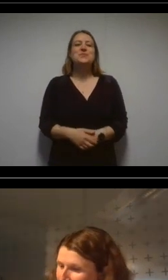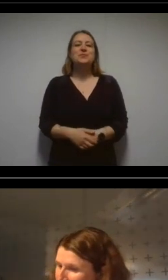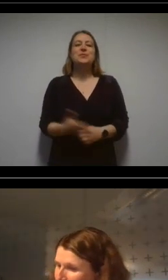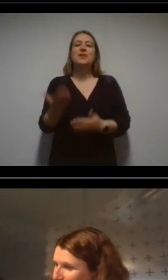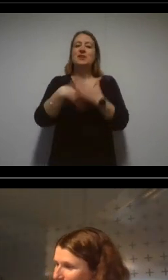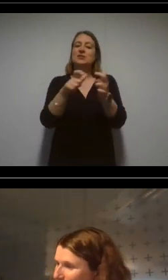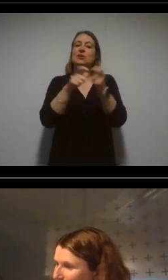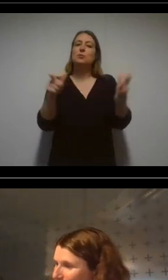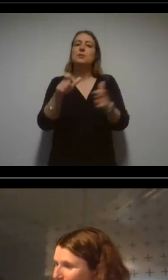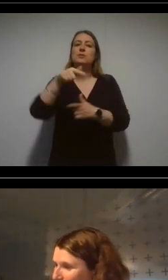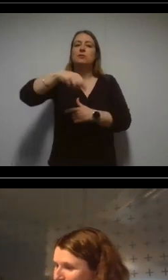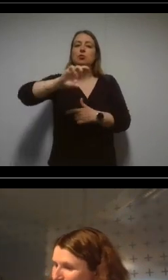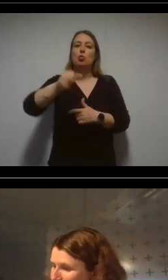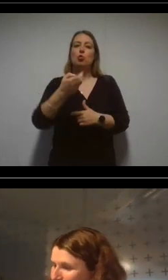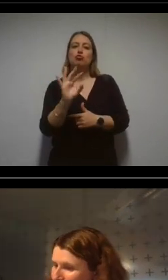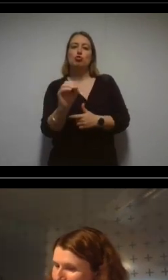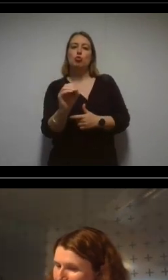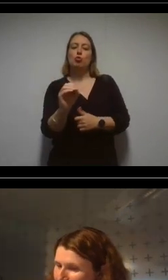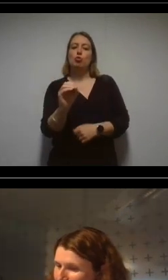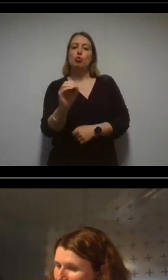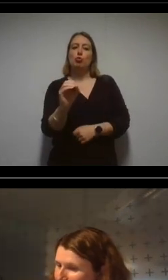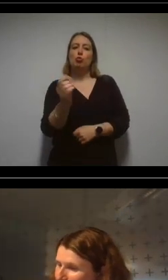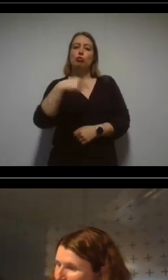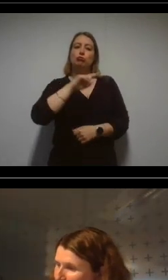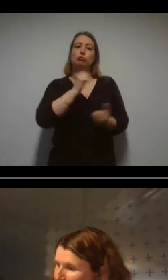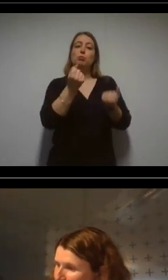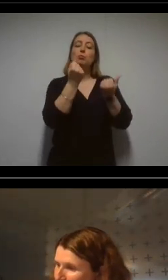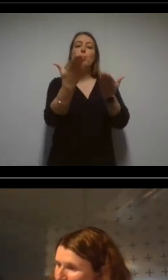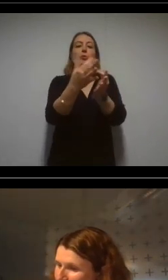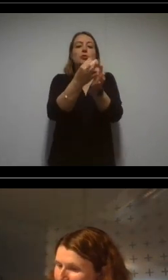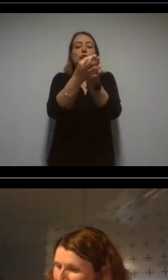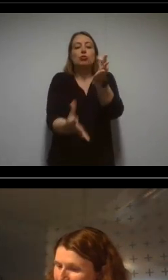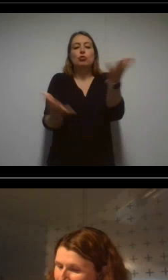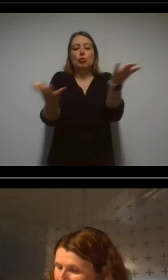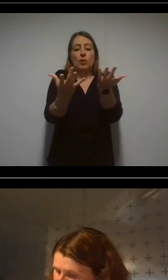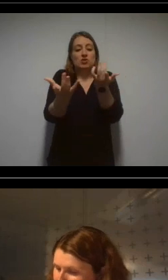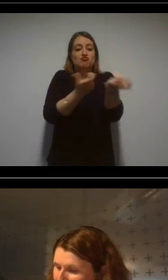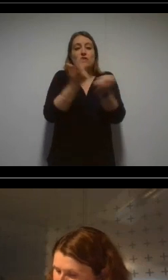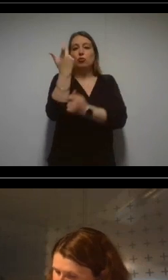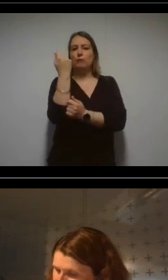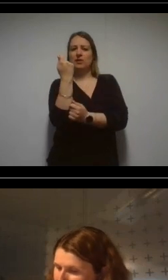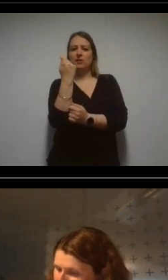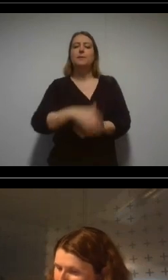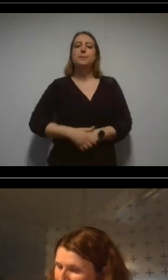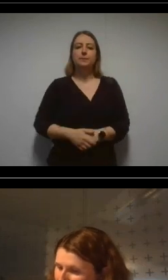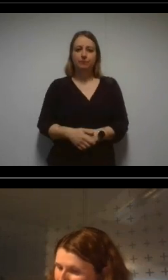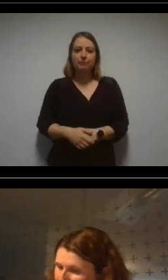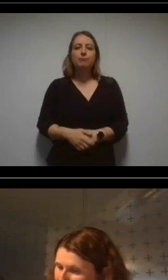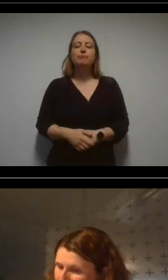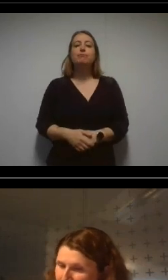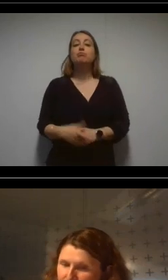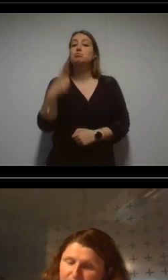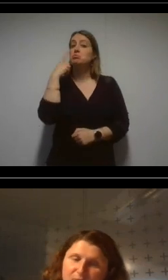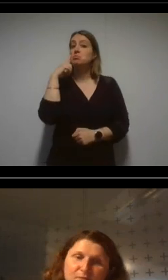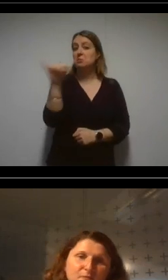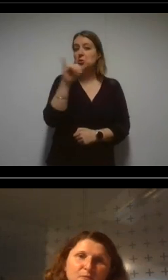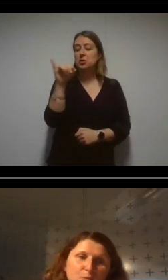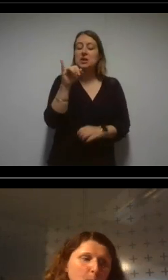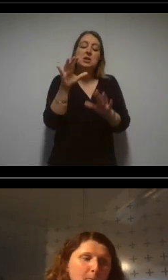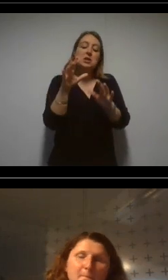Conto, on offre une solution de gestion financière pour les petites